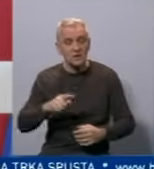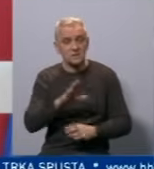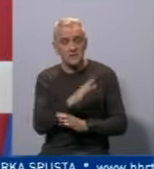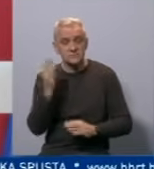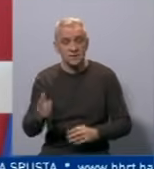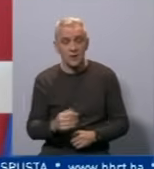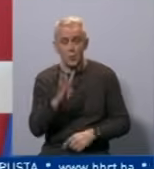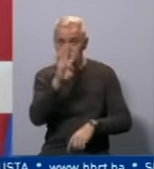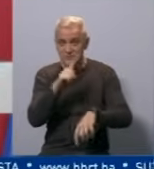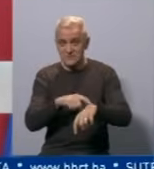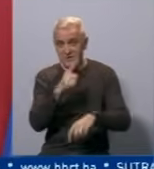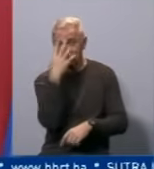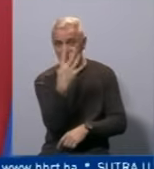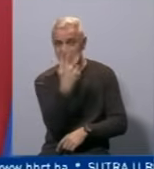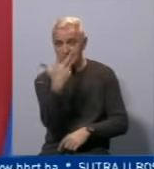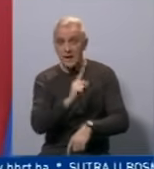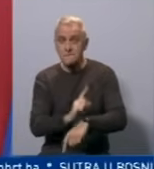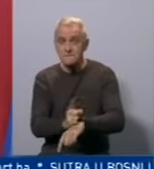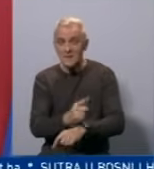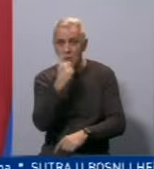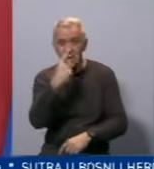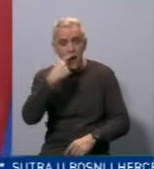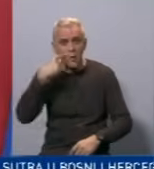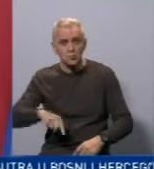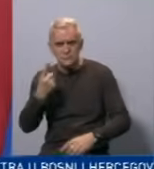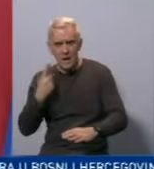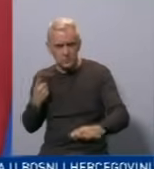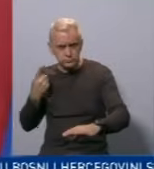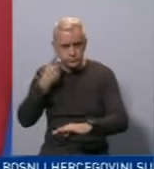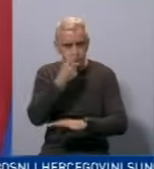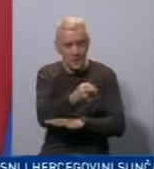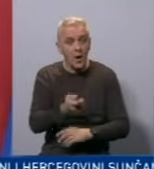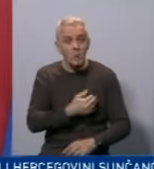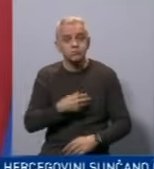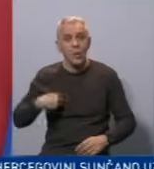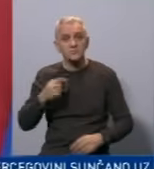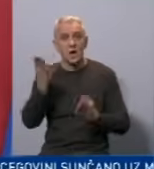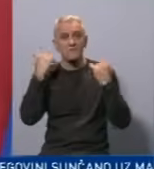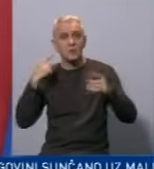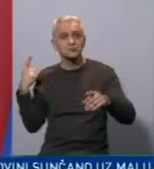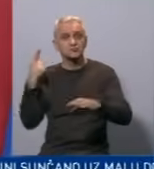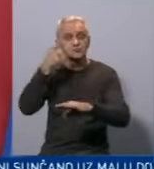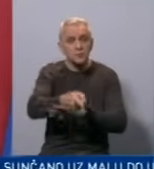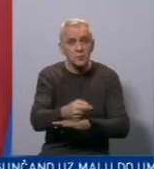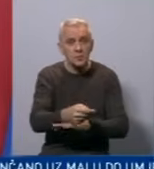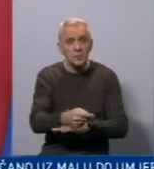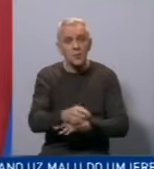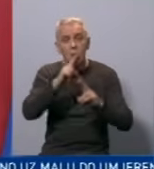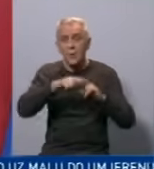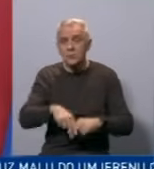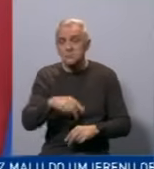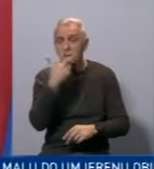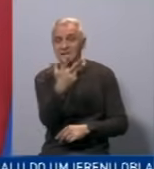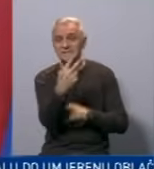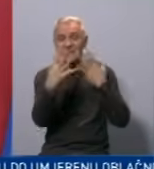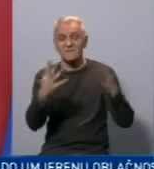U 4 sata i 43 minute jedan ruski projektil narušio je poljski zračni prostor. Ostao je u njemu